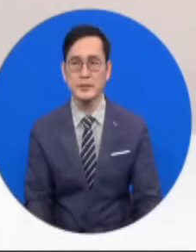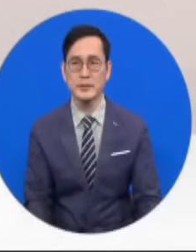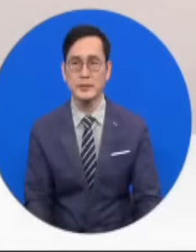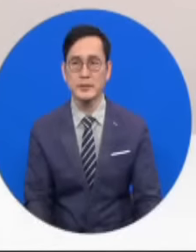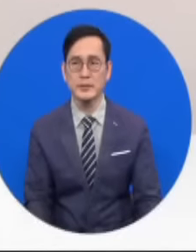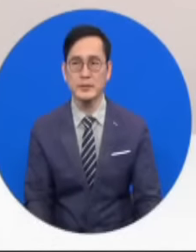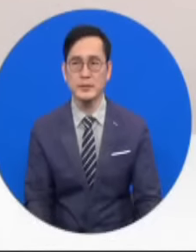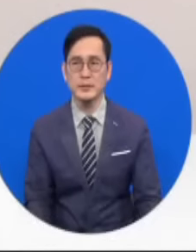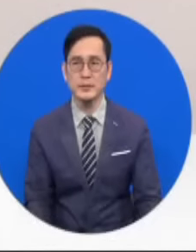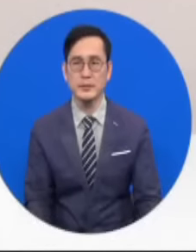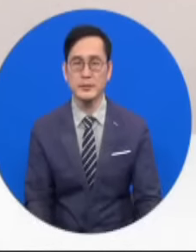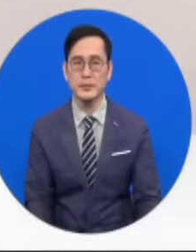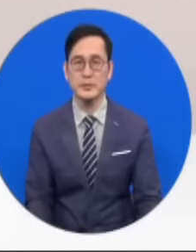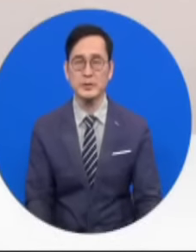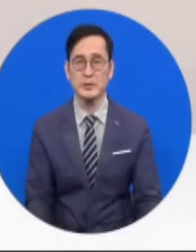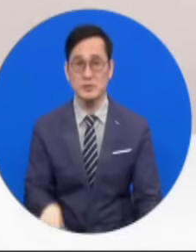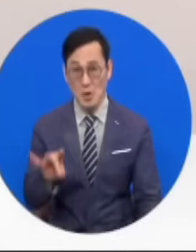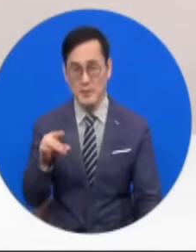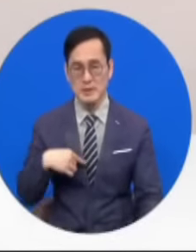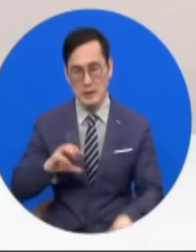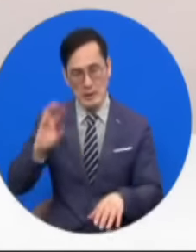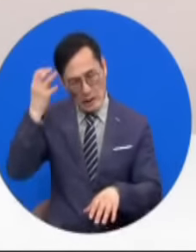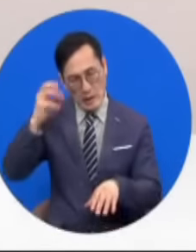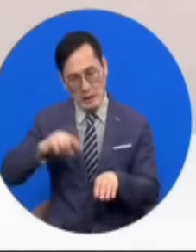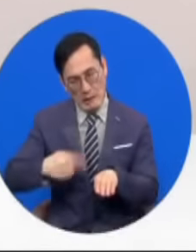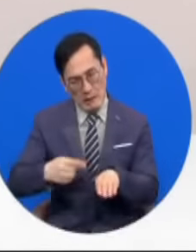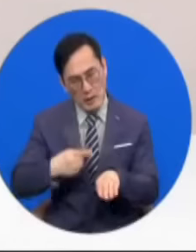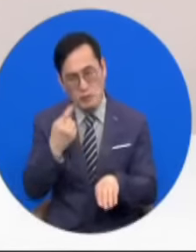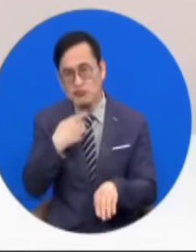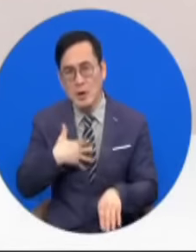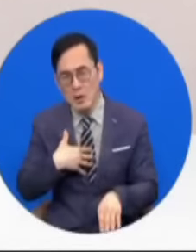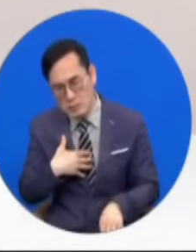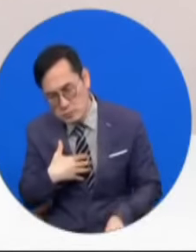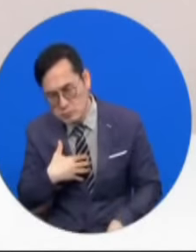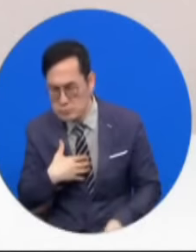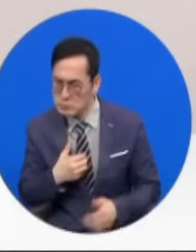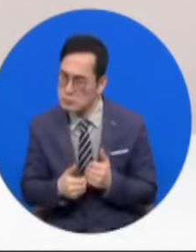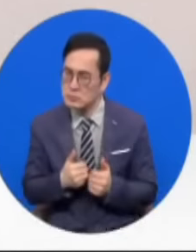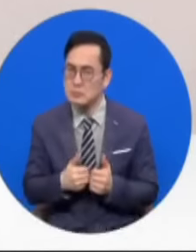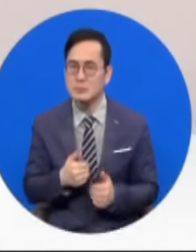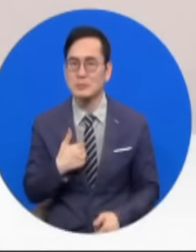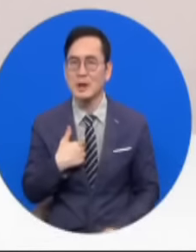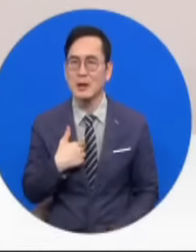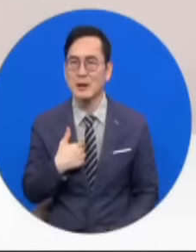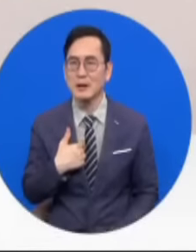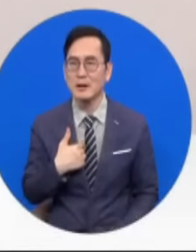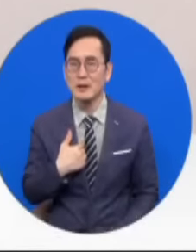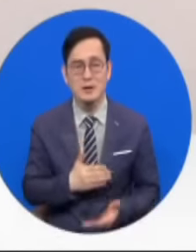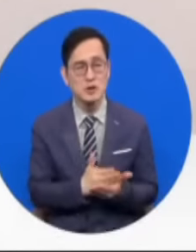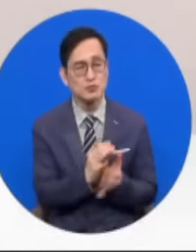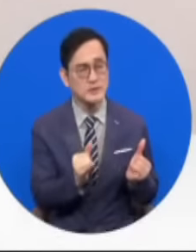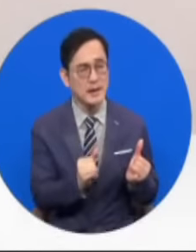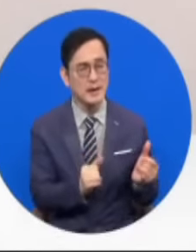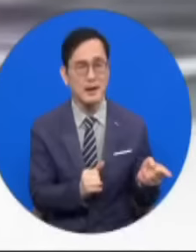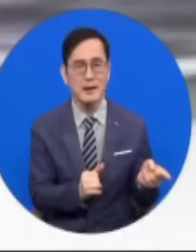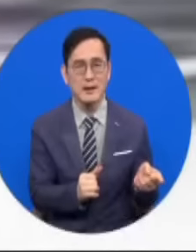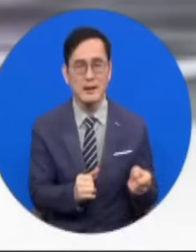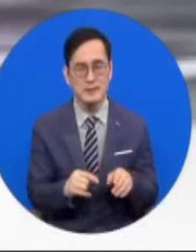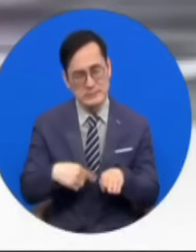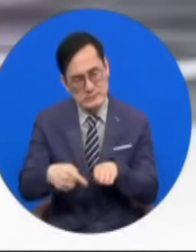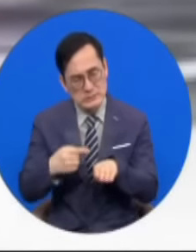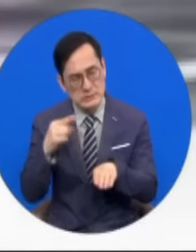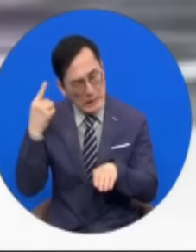저도 처음에 으로 생각을 했는데 지금 전문가들 의견도 아까 그런 전문가도 있고 아니 이건 급발진이 맞다고 하는